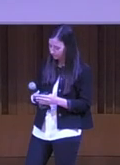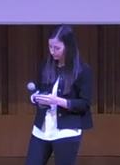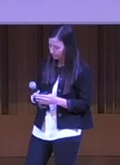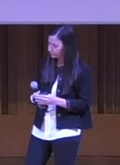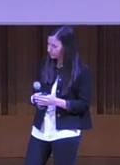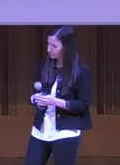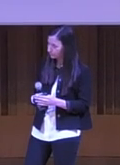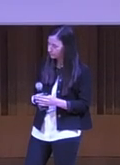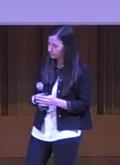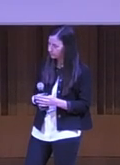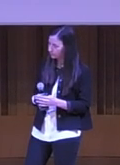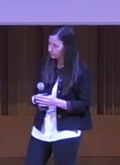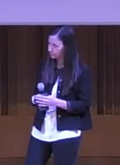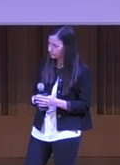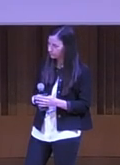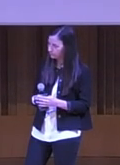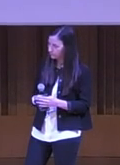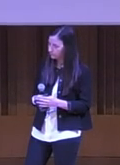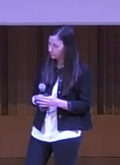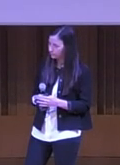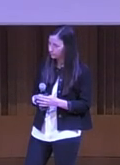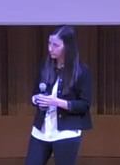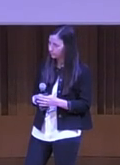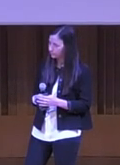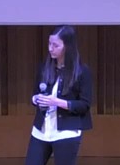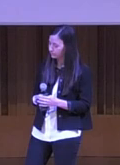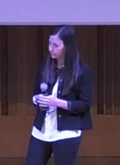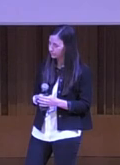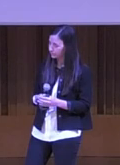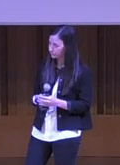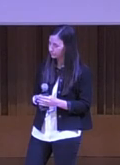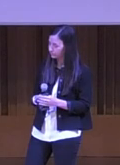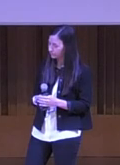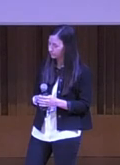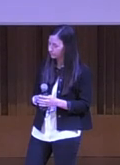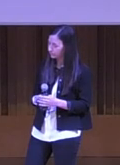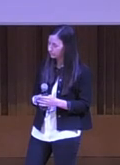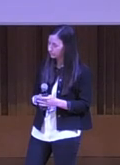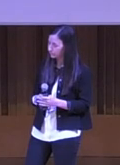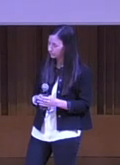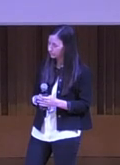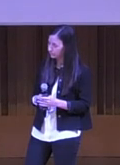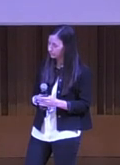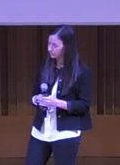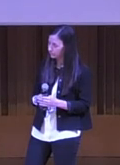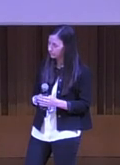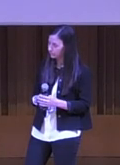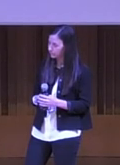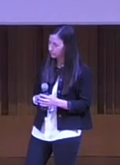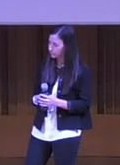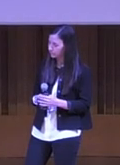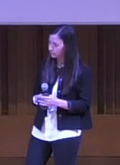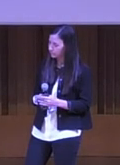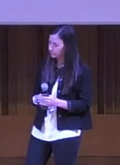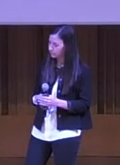important de cara a futur. Però l'Anna apuntava també a alguna pista, no? Jo crec que els materials que avui en dia s'utilitzen,